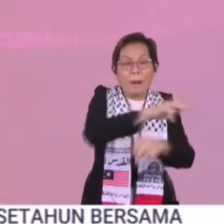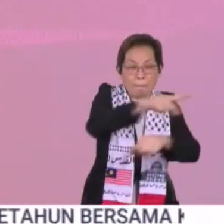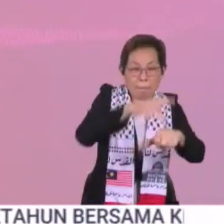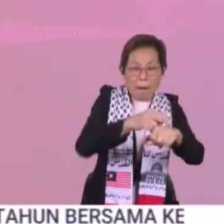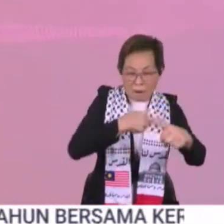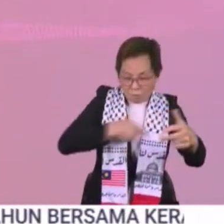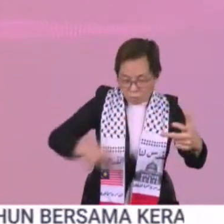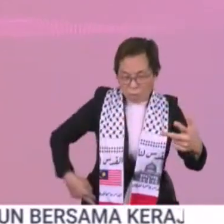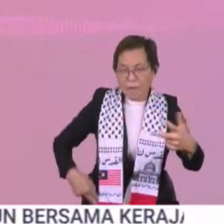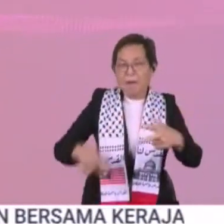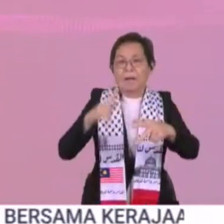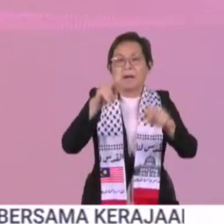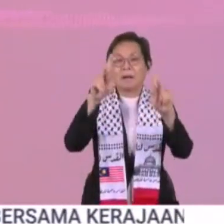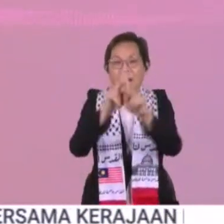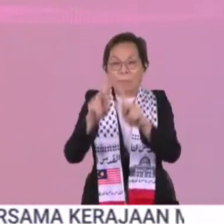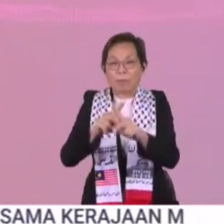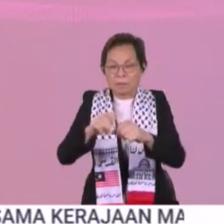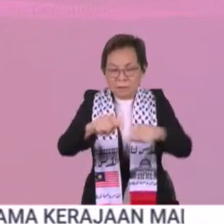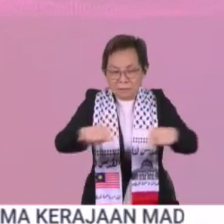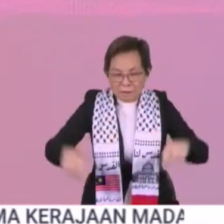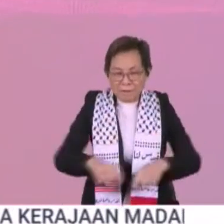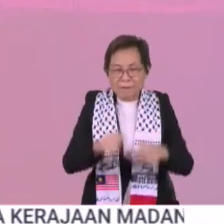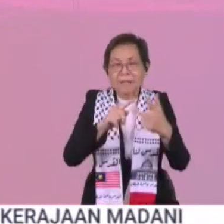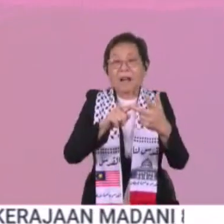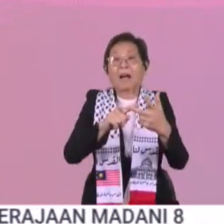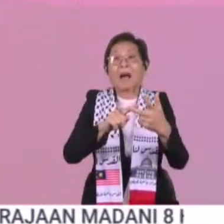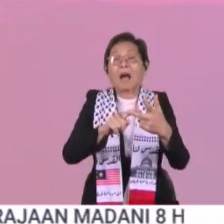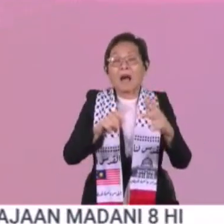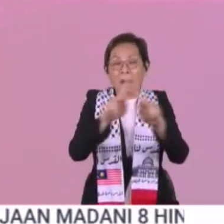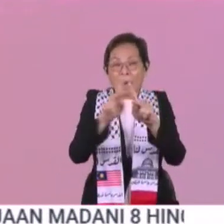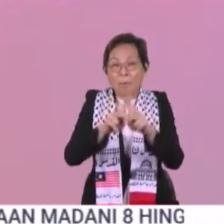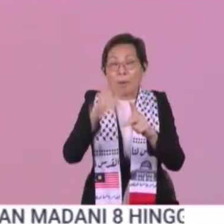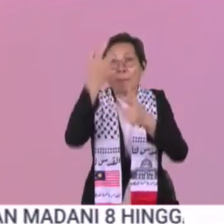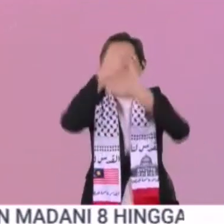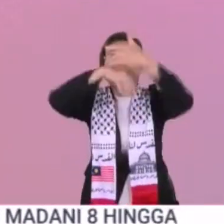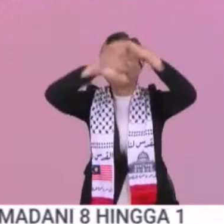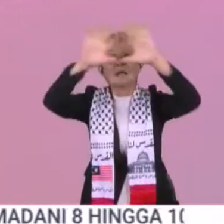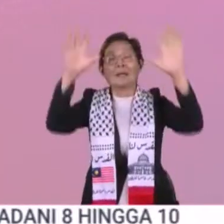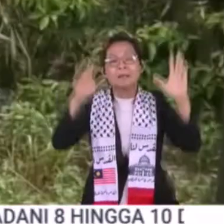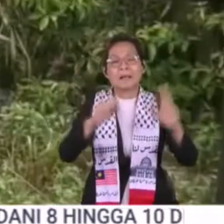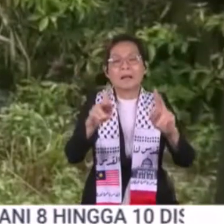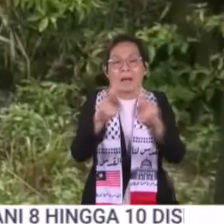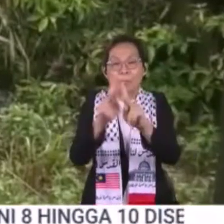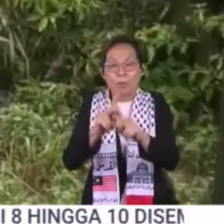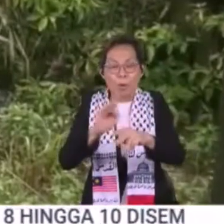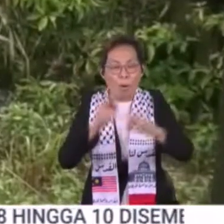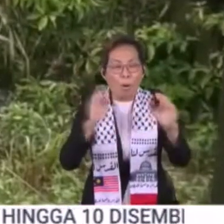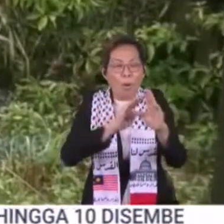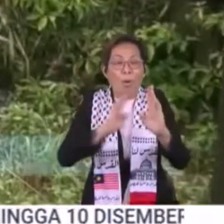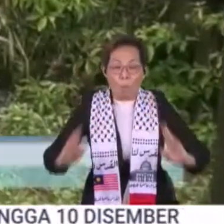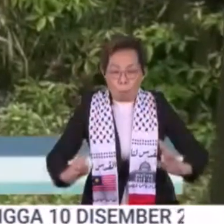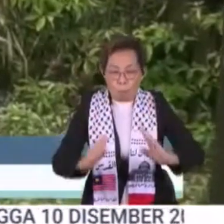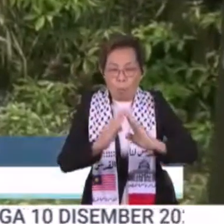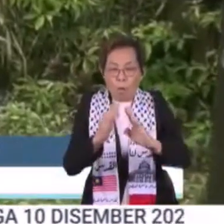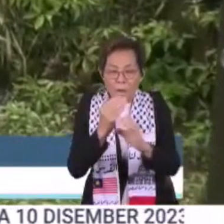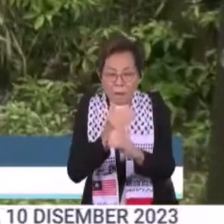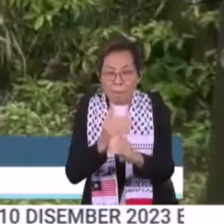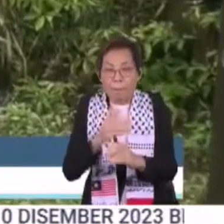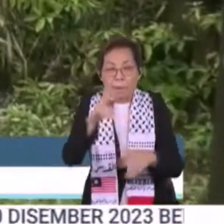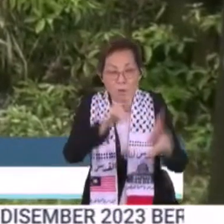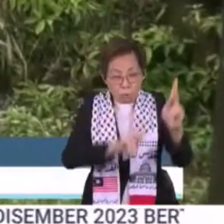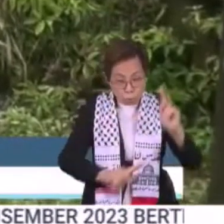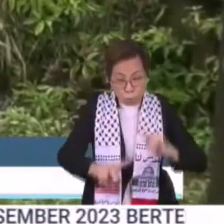Raja Kampung Tasik Kampung Mahligai dan Kampung Bukit kecik penduduk isham Ibrahim